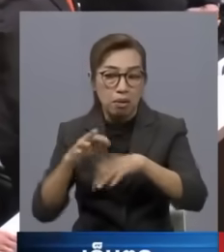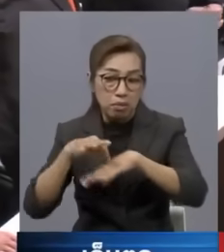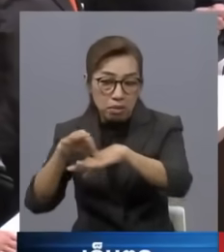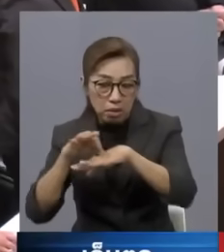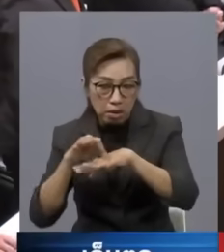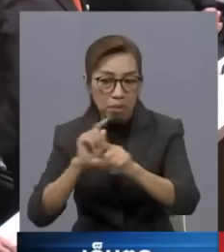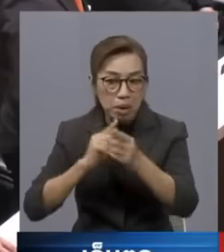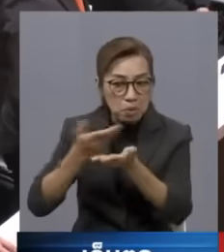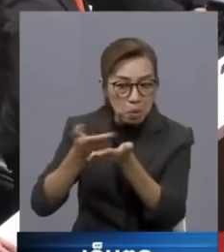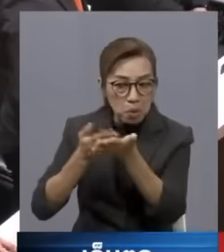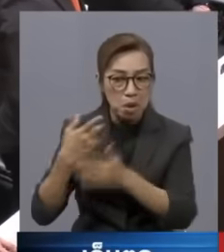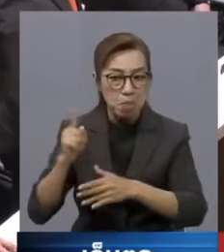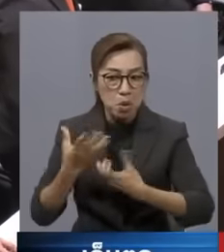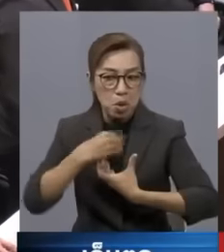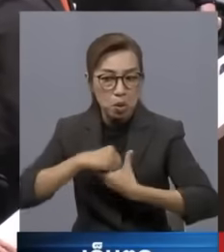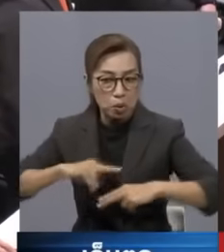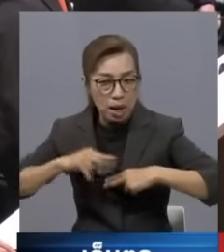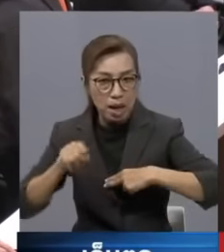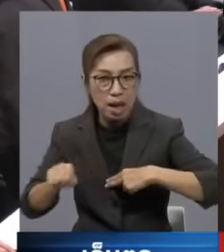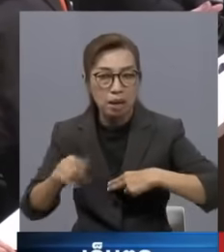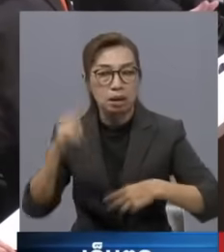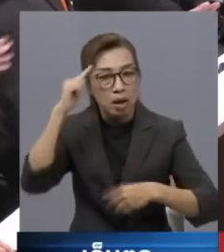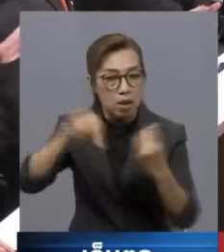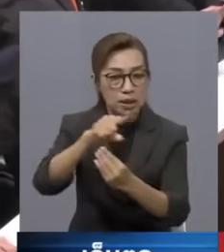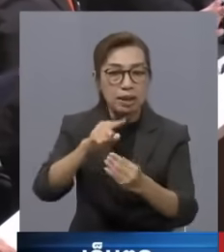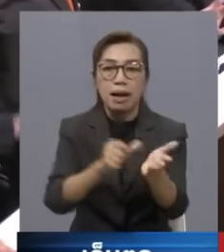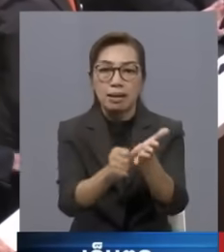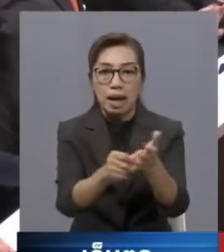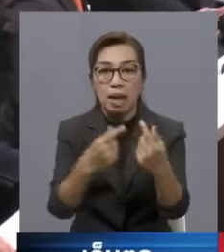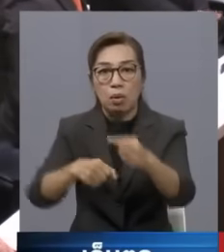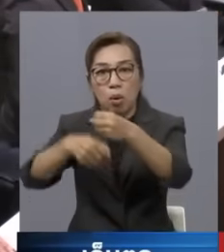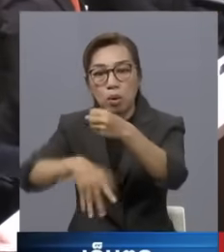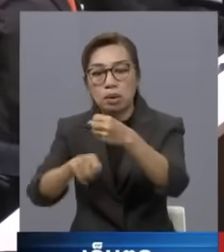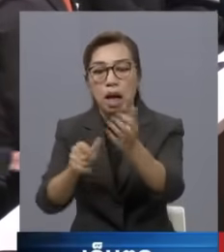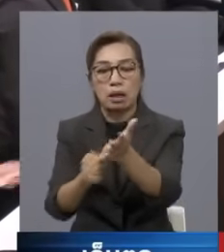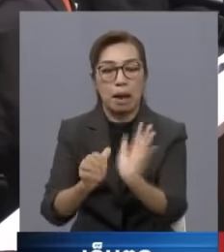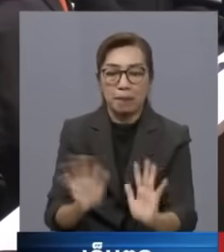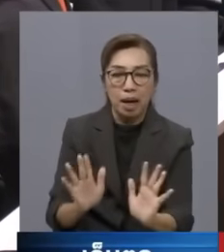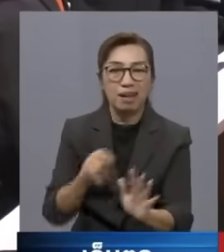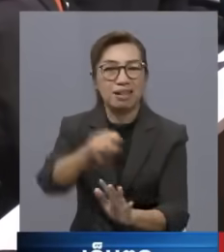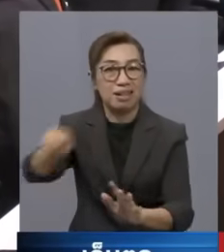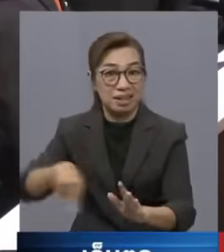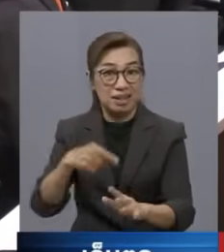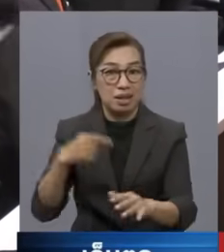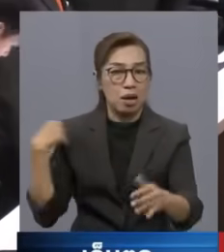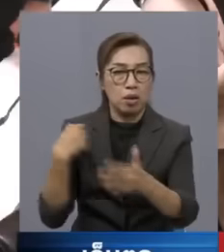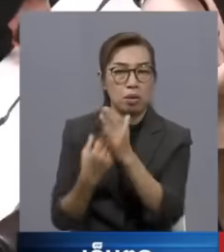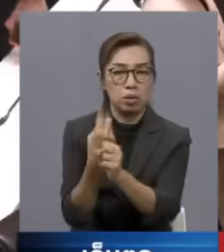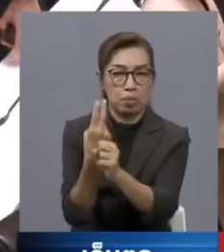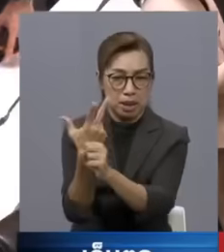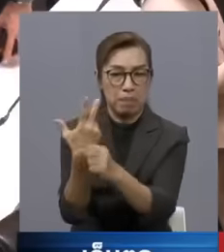เป็นหลักละเลยปัญหาเชิงโครงสร้างที่ตอนนี้เป็นเหมือนสงครามที่คุกรุ่นในช่วง 2-3ปีที่ผ่าน